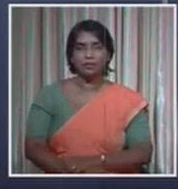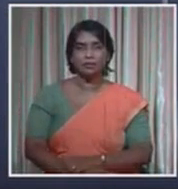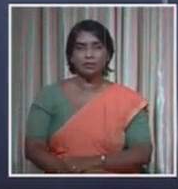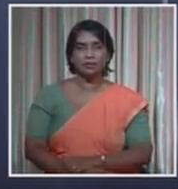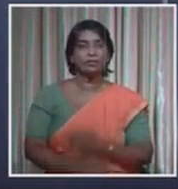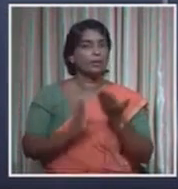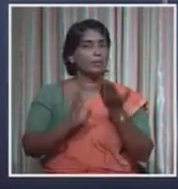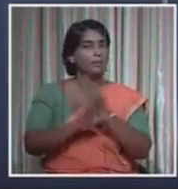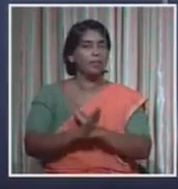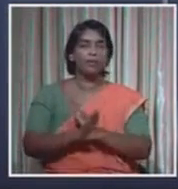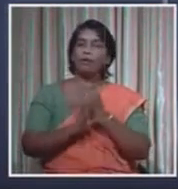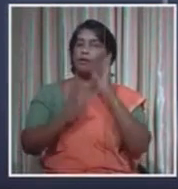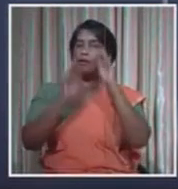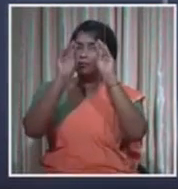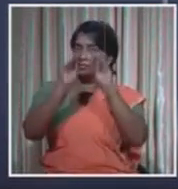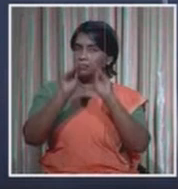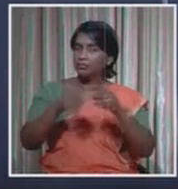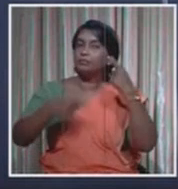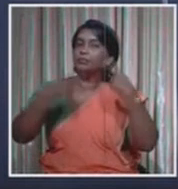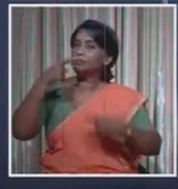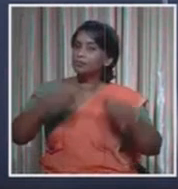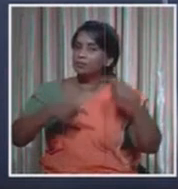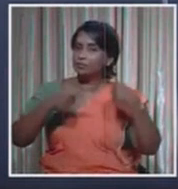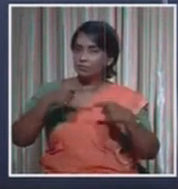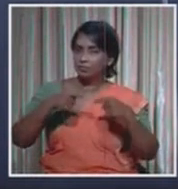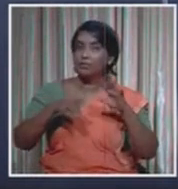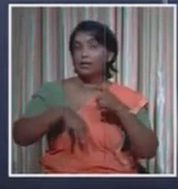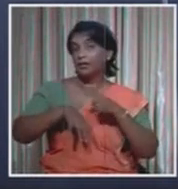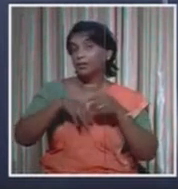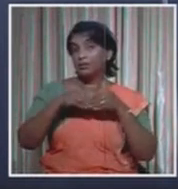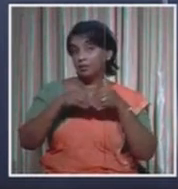මේ පහුගිය ආයවැය කාල සීමාව තුළ